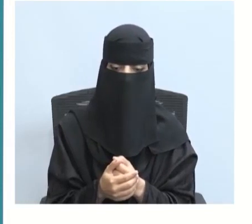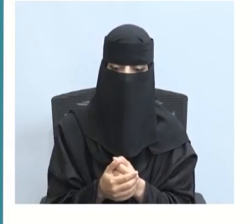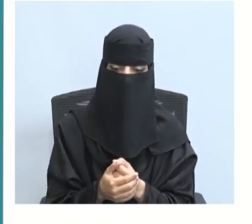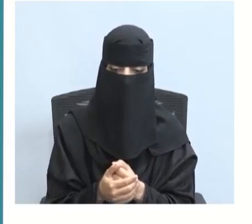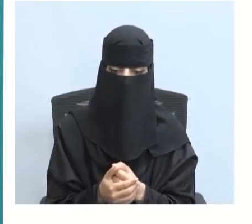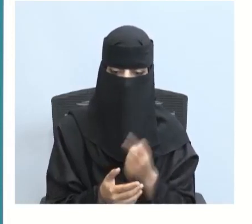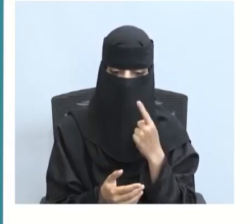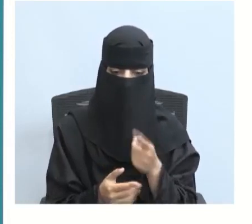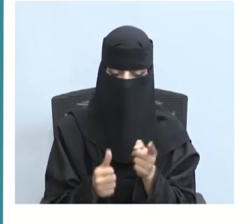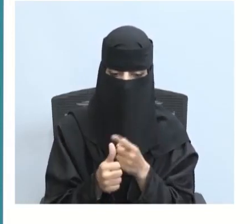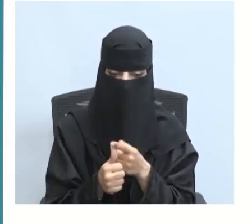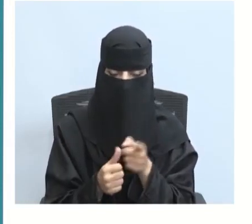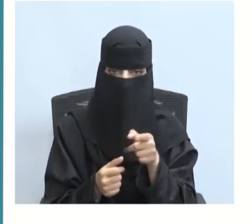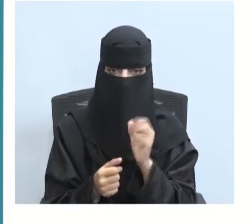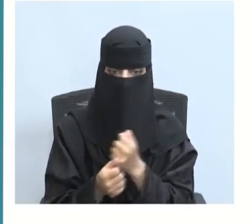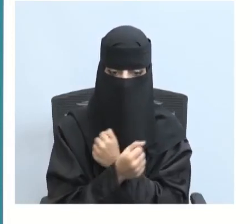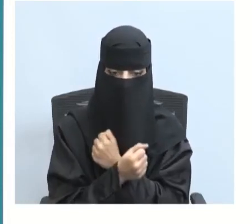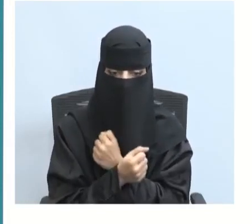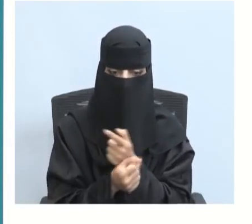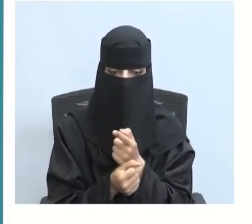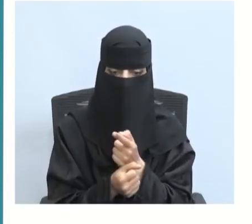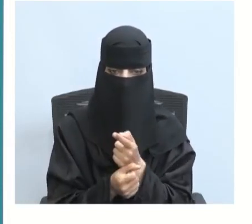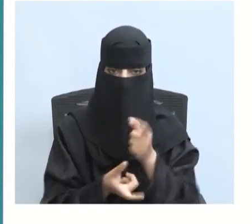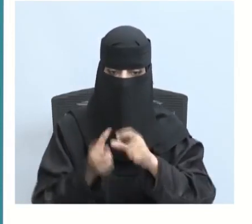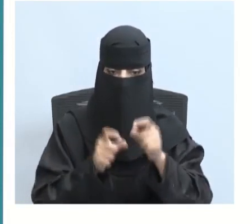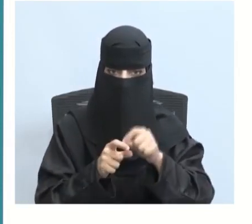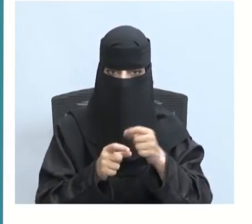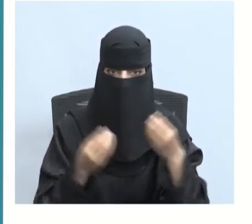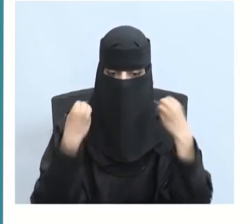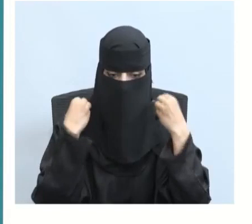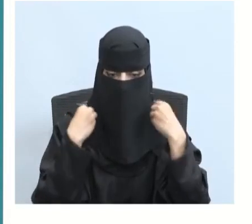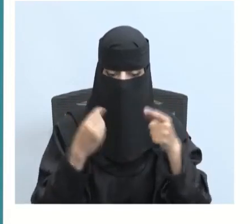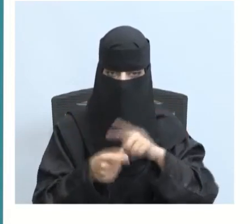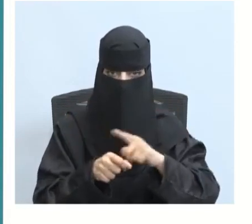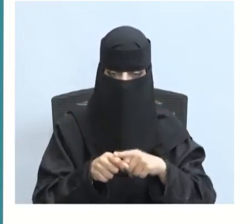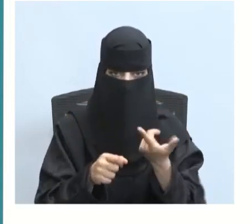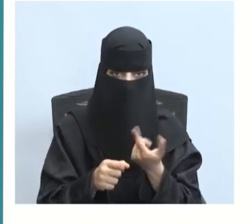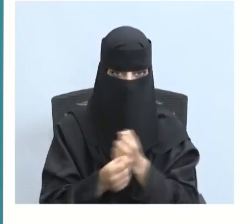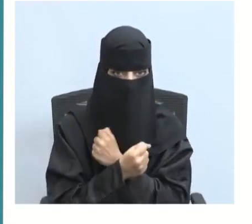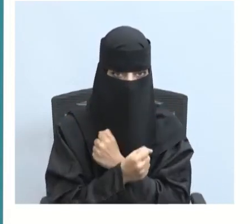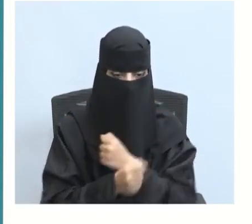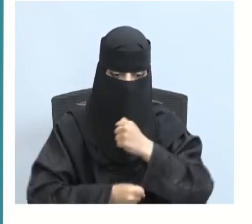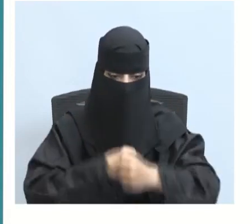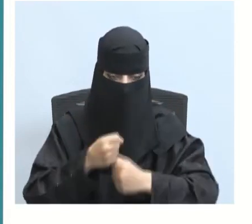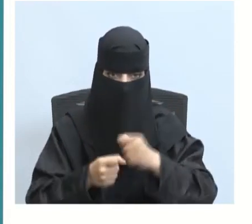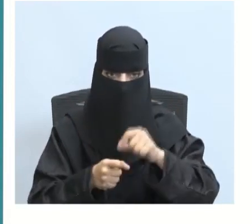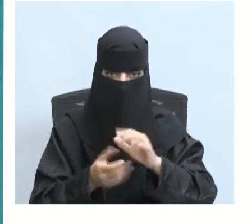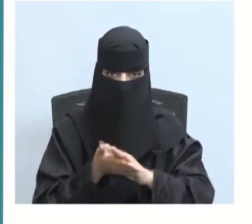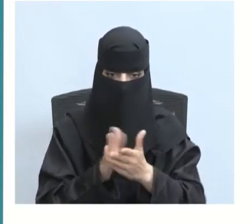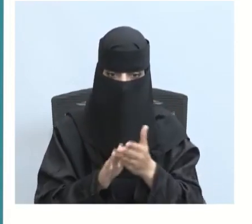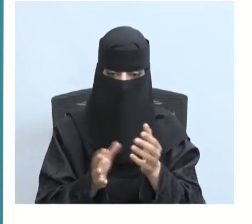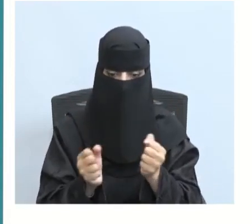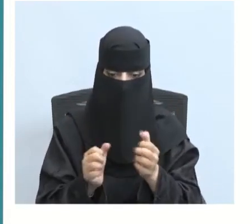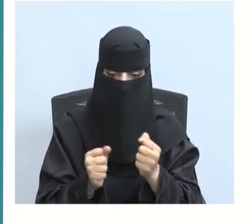الشكل اولا طاقه كيميائيه في العضلات تتحول الى طاقه ماذا حركيه في